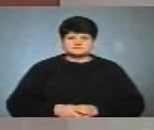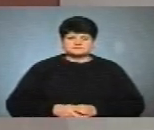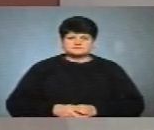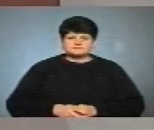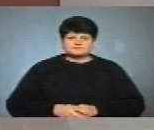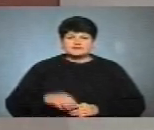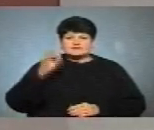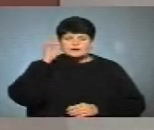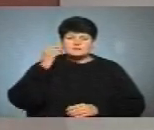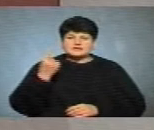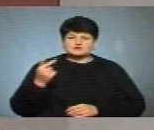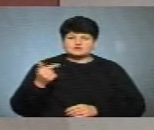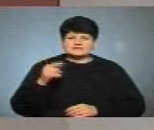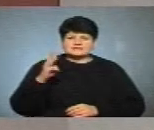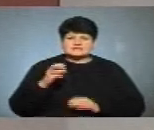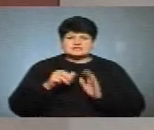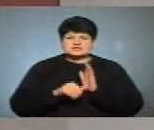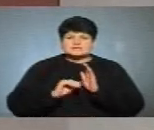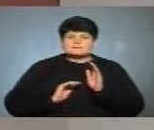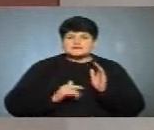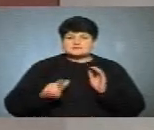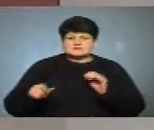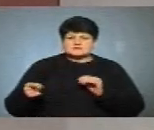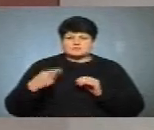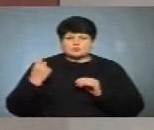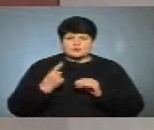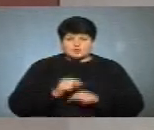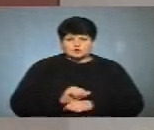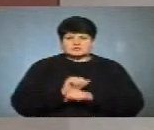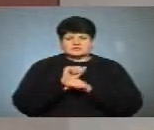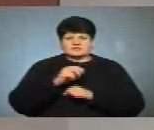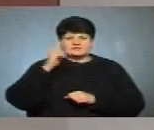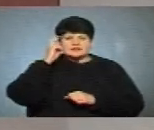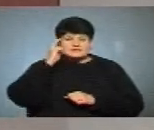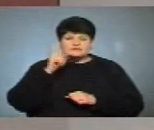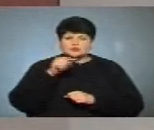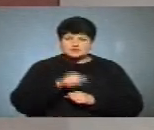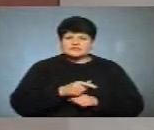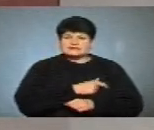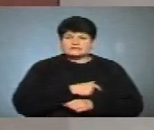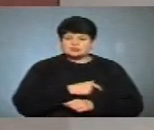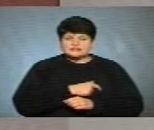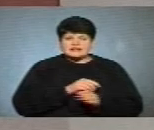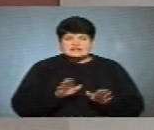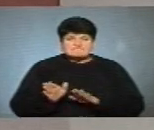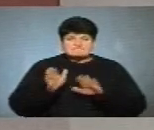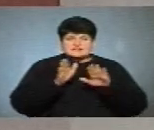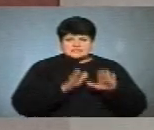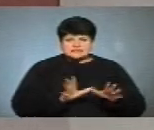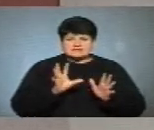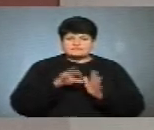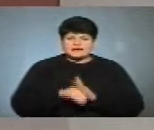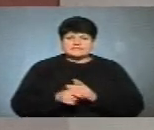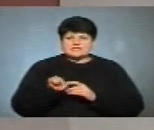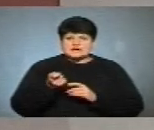Нагадаю, 1 грудня 360 підприємців з Тернопільщини протестували в Києві. Тоді депутати відклали введення касових